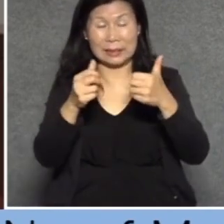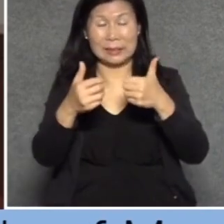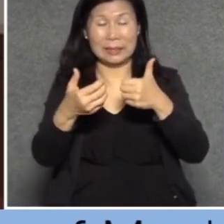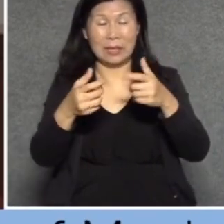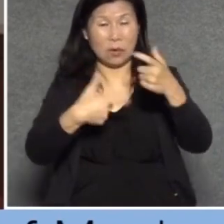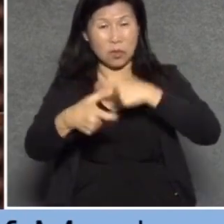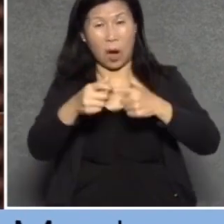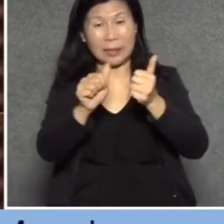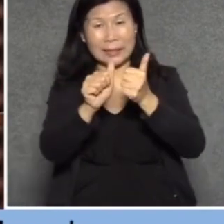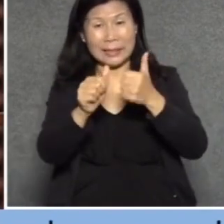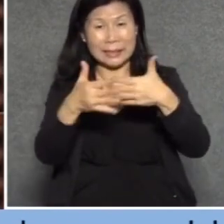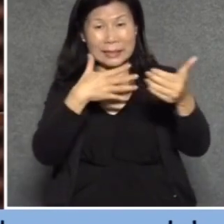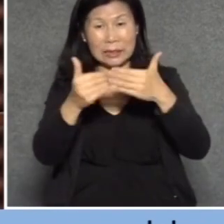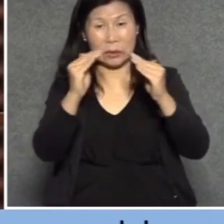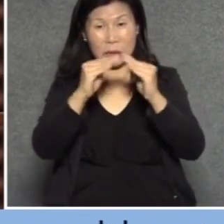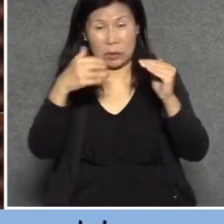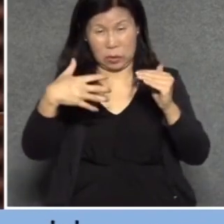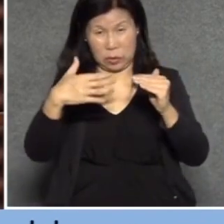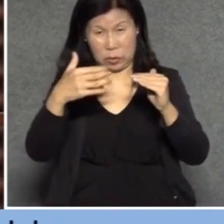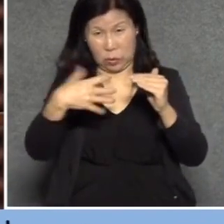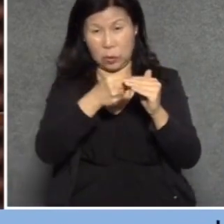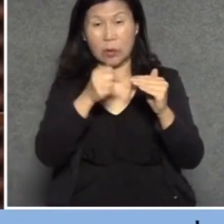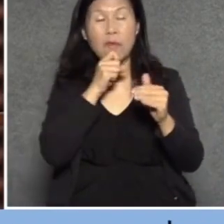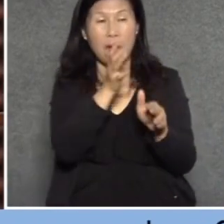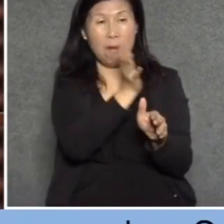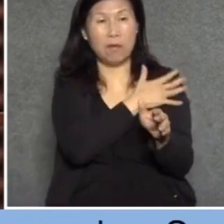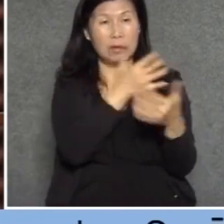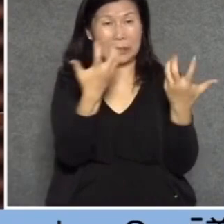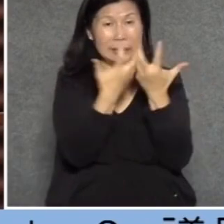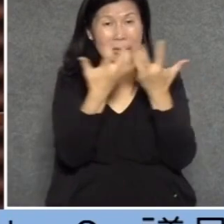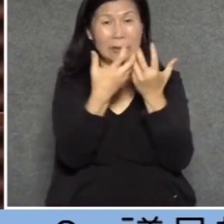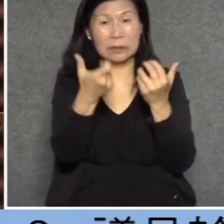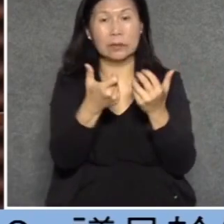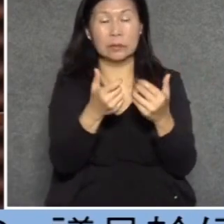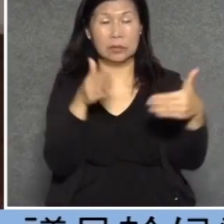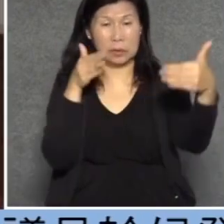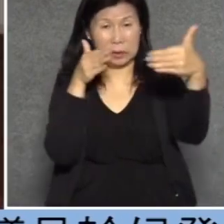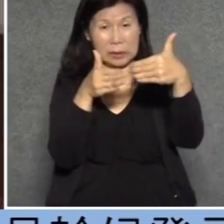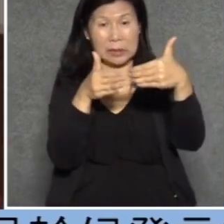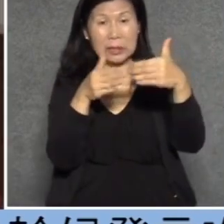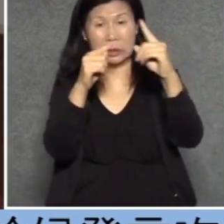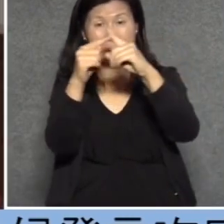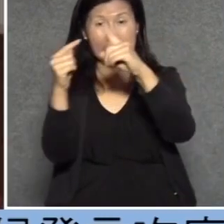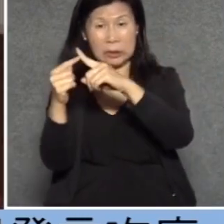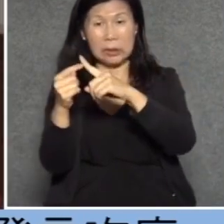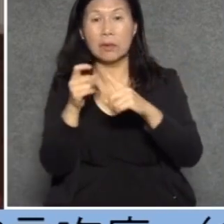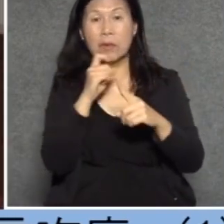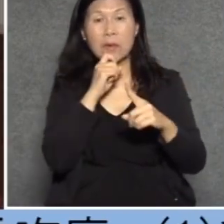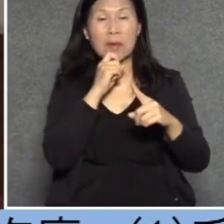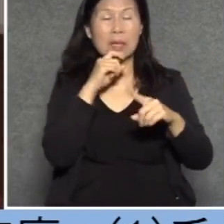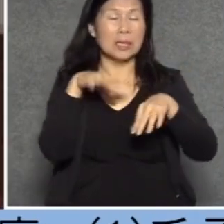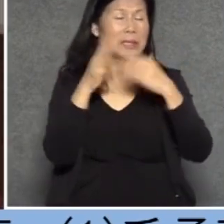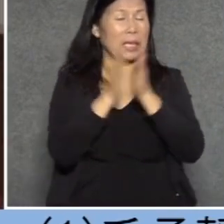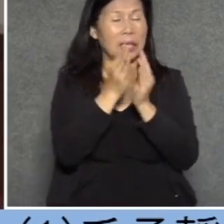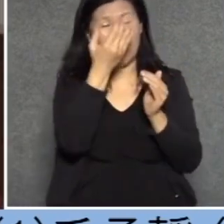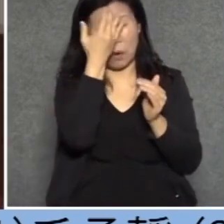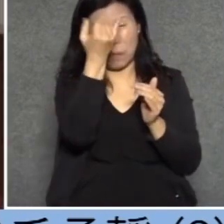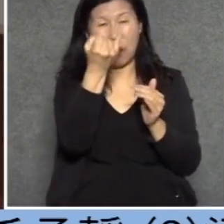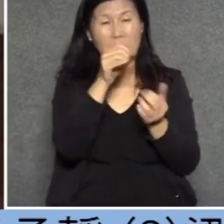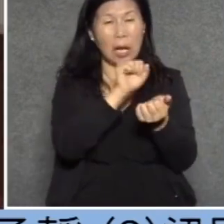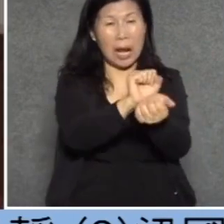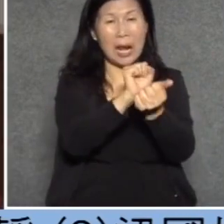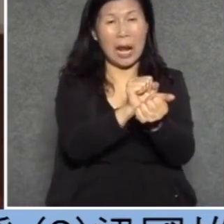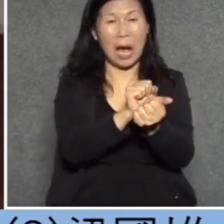長去評定嘅，係咪？仲有面對呢個當事人到底係咪無辜，呢啲原則係好抽